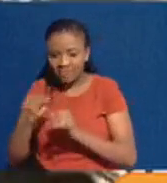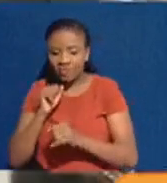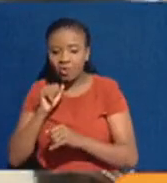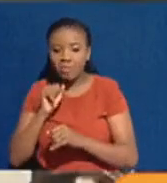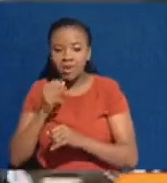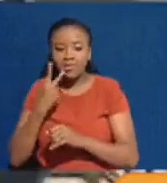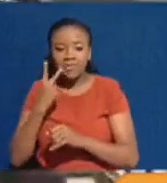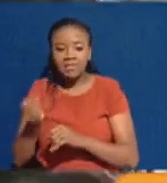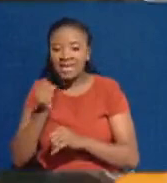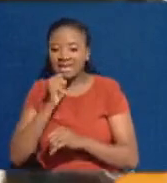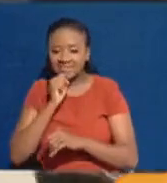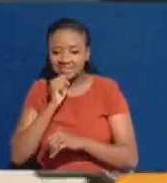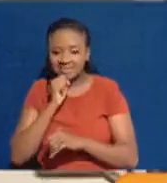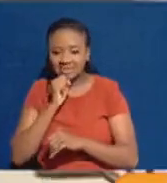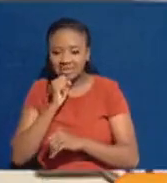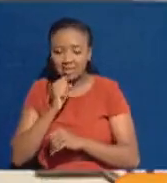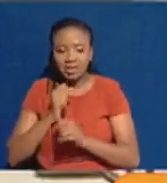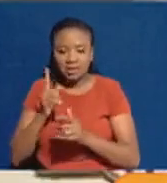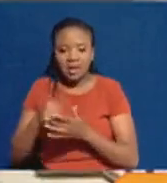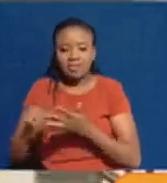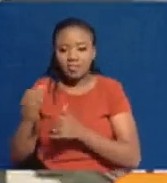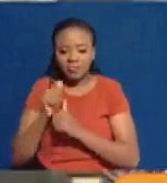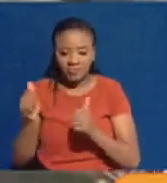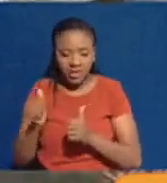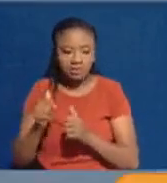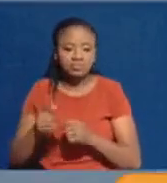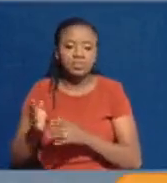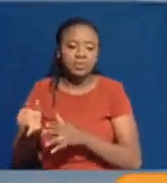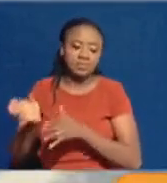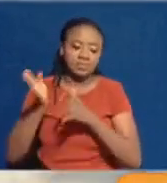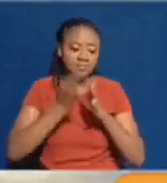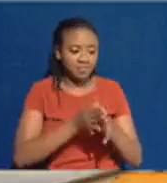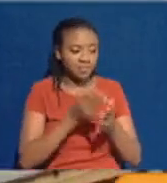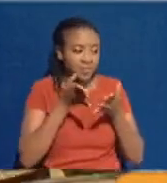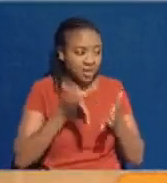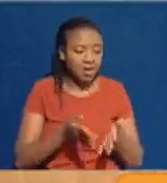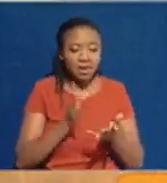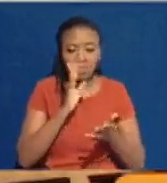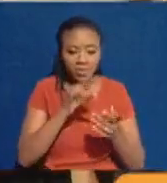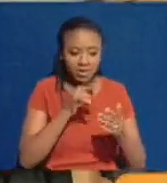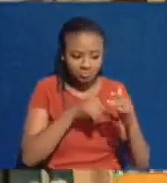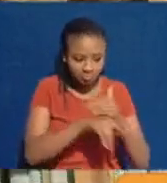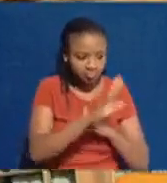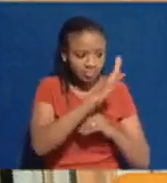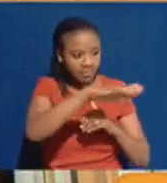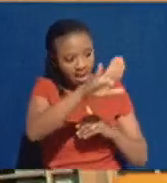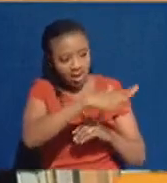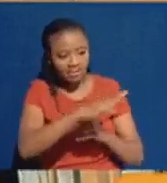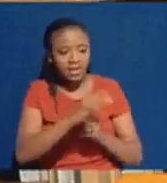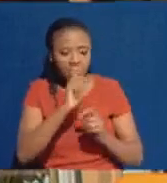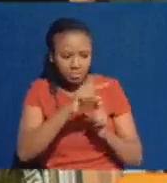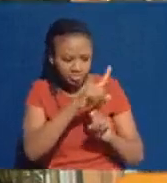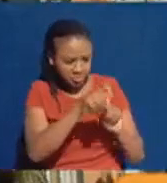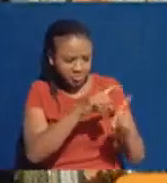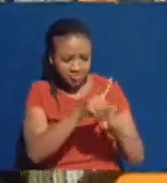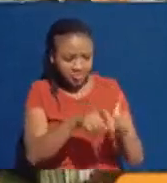waliokuwa wamepita mchujo wa tume ya utumishi wa umma na sasa watafika bungeni kupigwa msasa na kamati